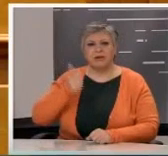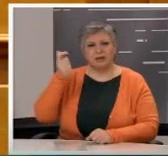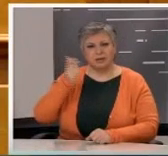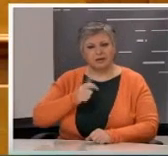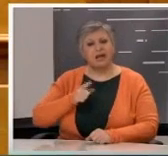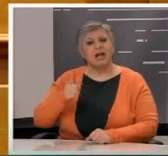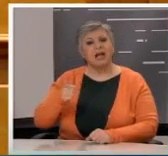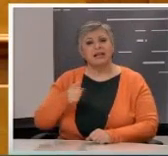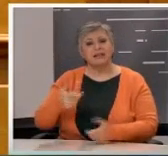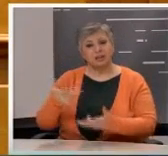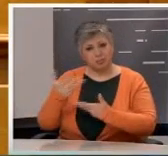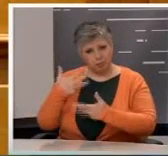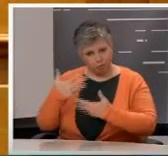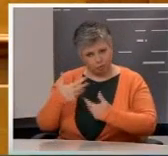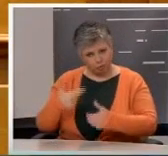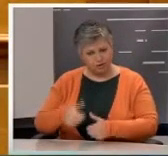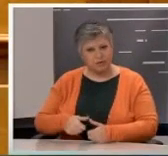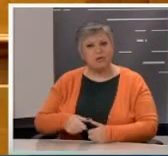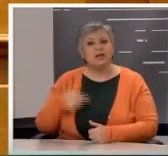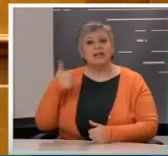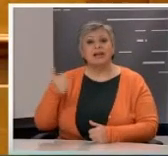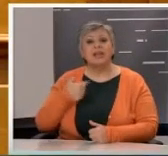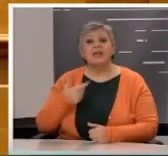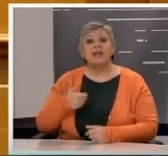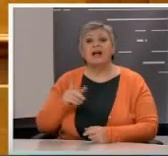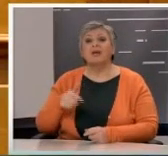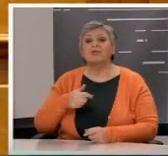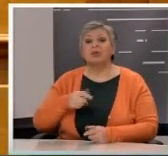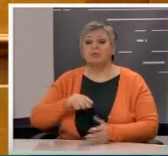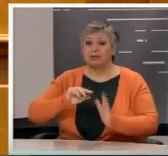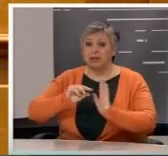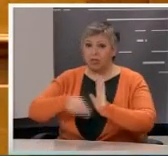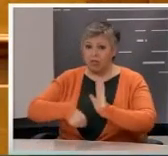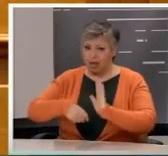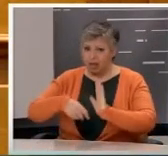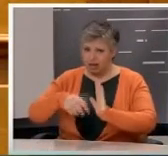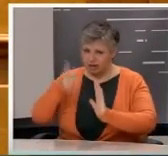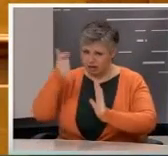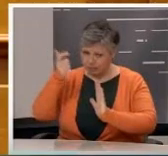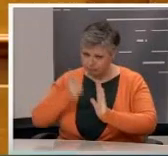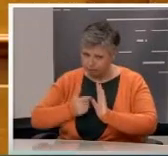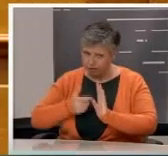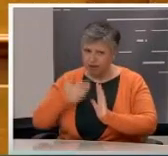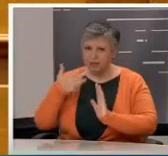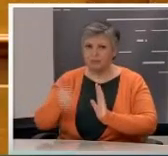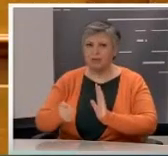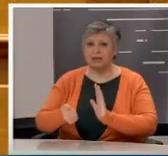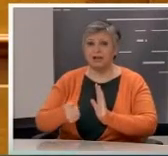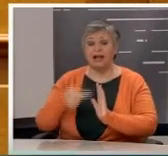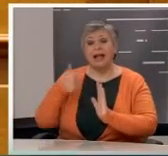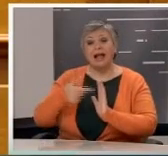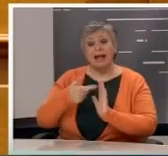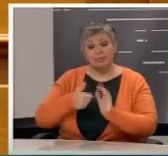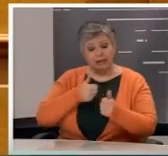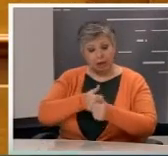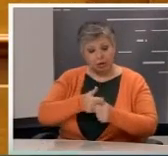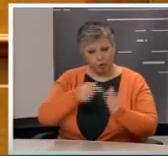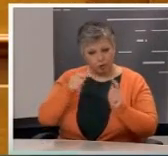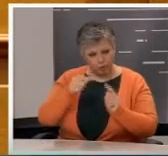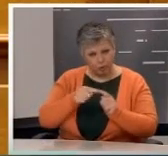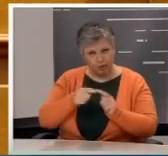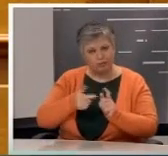ηρωνεύεστε κιόλας. Αντάλλαγμα εκταμιεύσεις από δανειακές συμβάσεις. Με την λήξη του τρίτου προγράμματος,